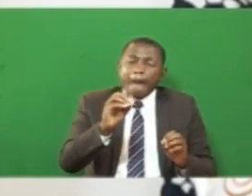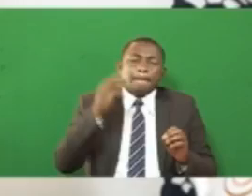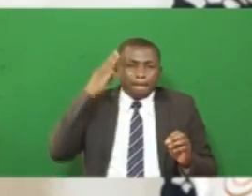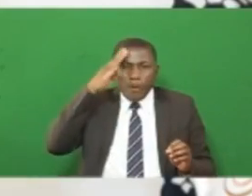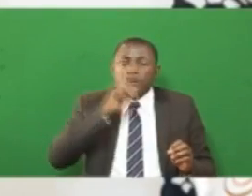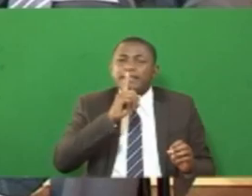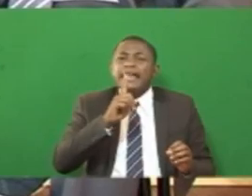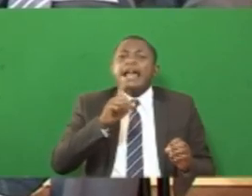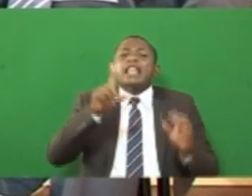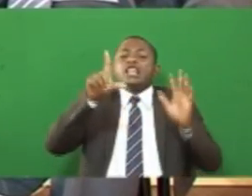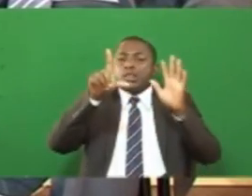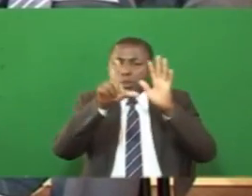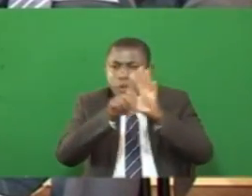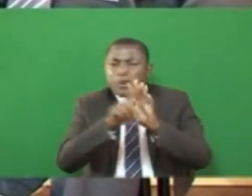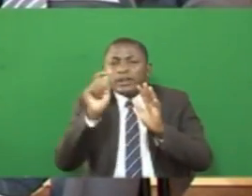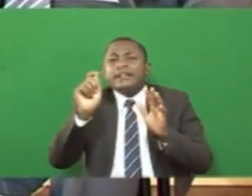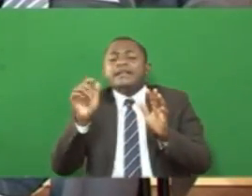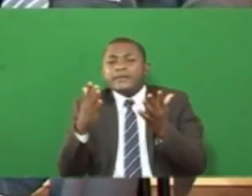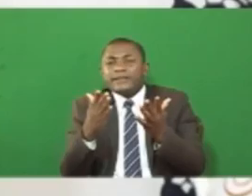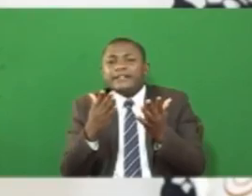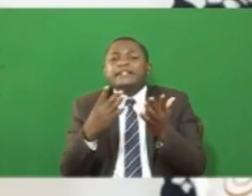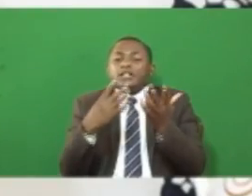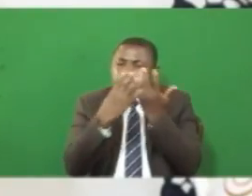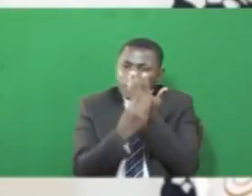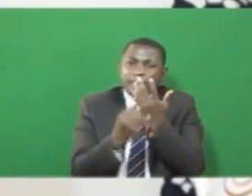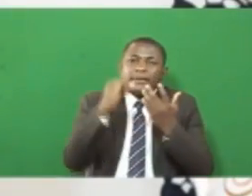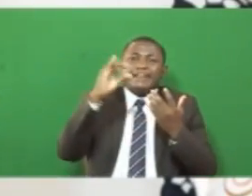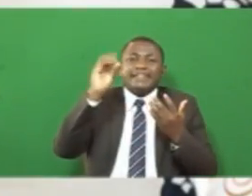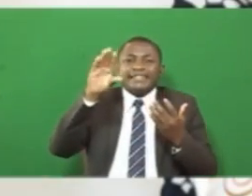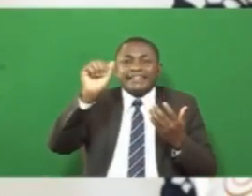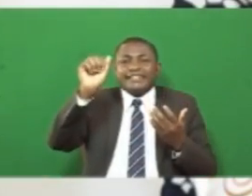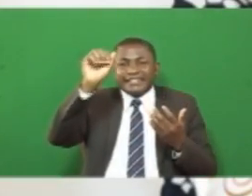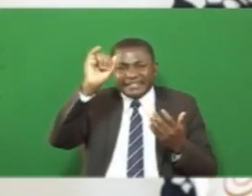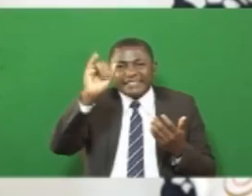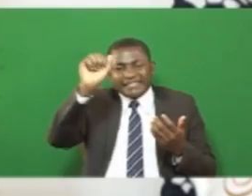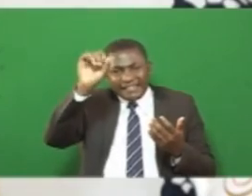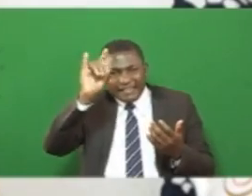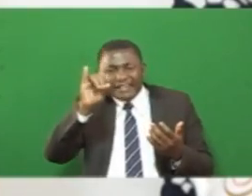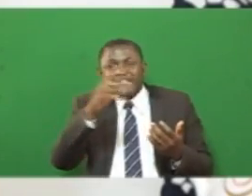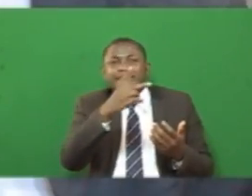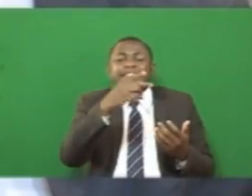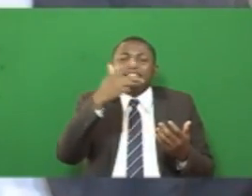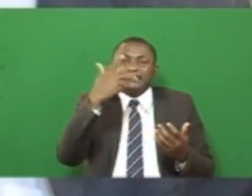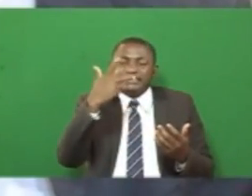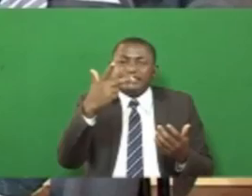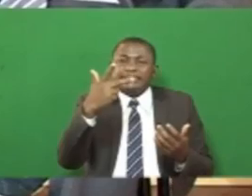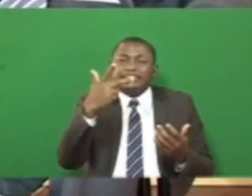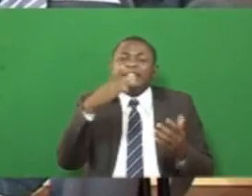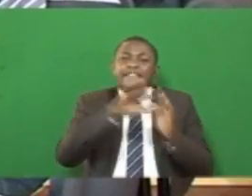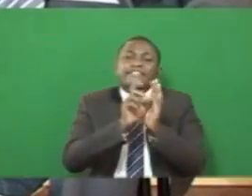pachiti ari kukota Isaiah 28 verse ya 11 handiti zvino ndo iri kukotwa panapa saka Paul ari kuti